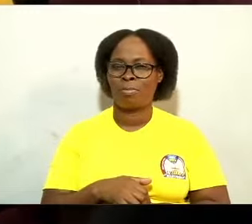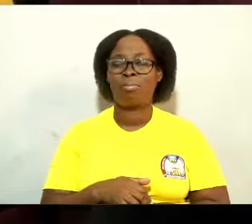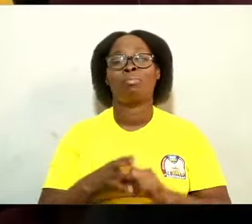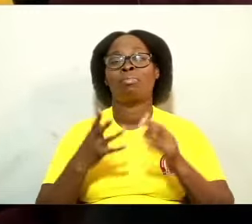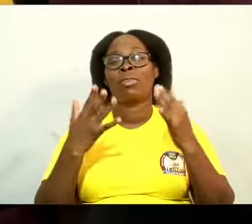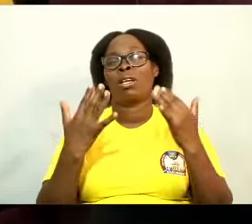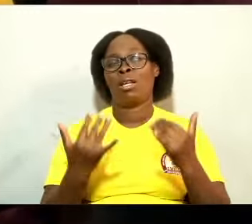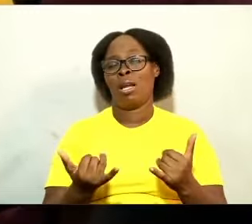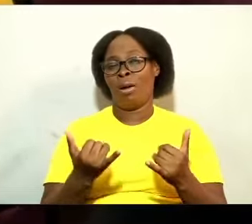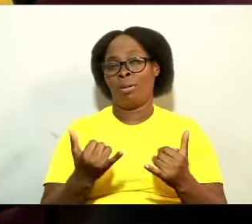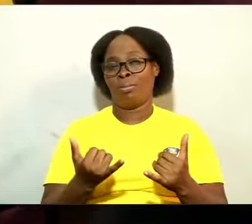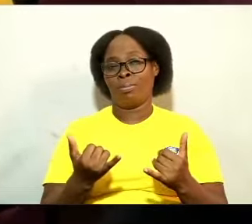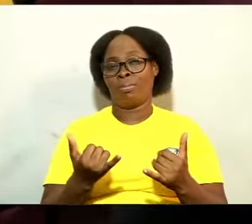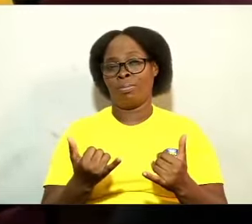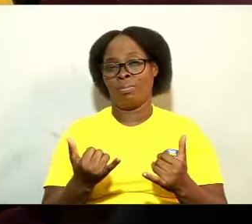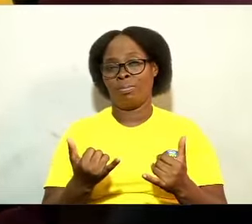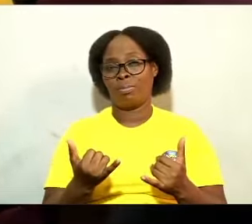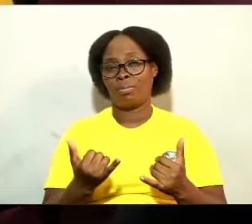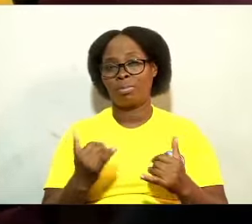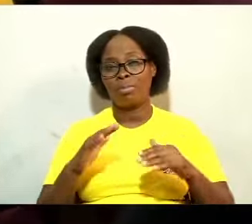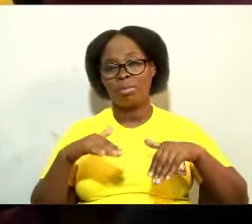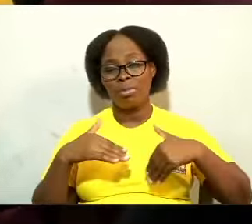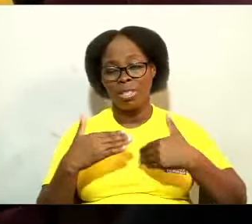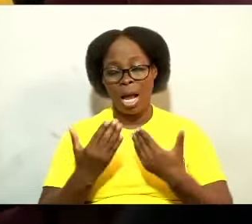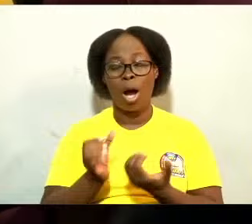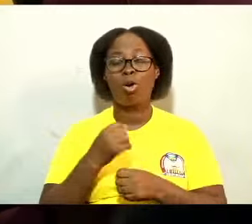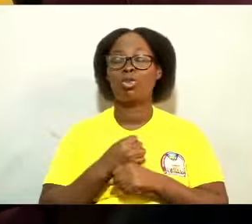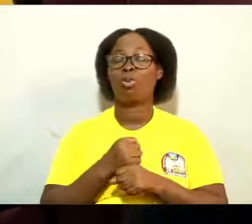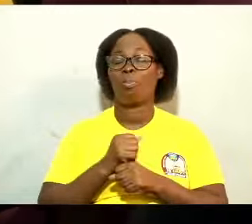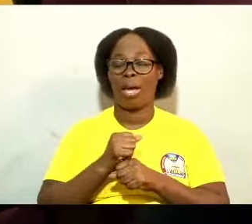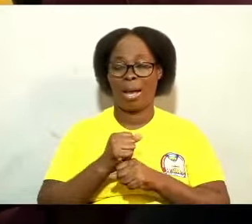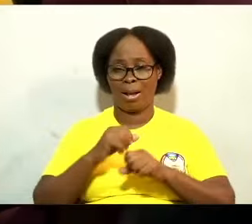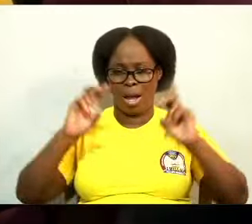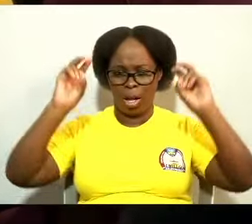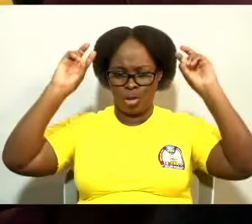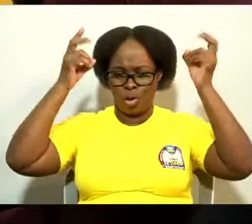Sasa namna ya kutengeneza mada hii,